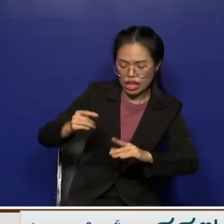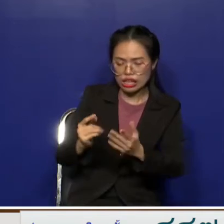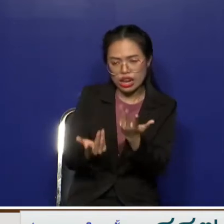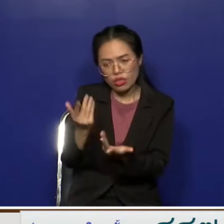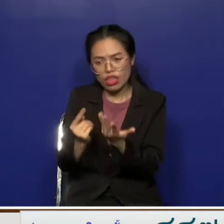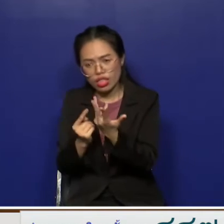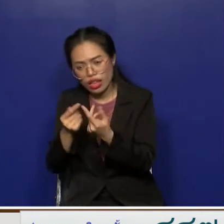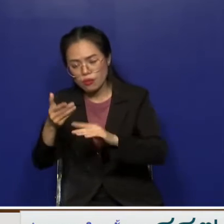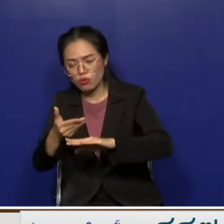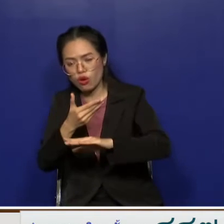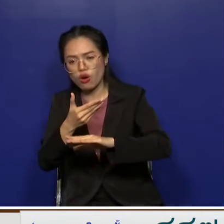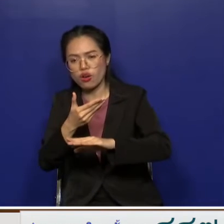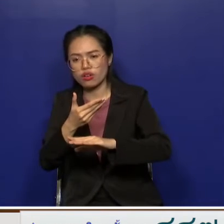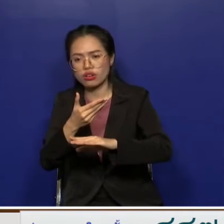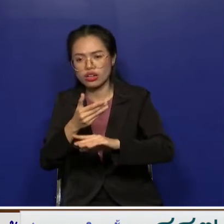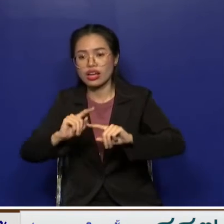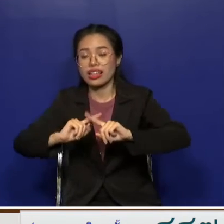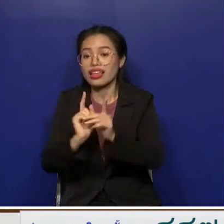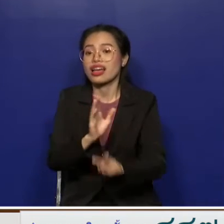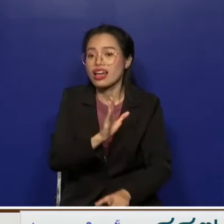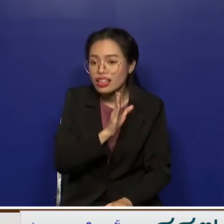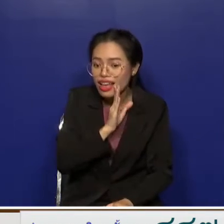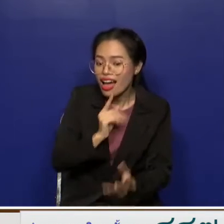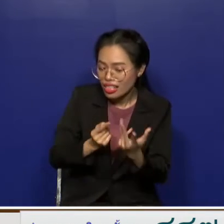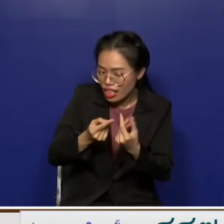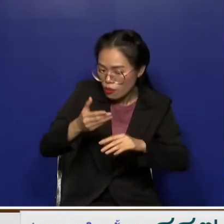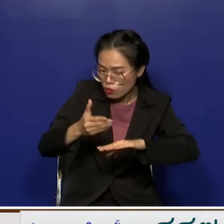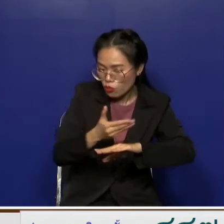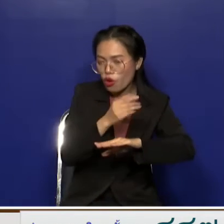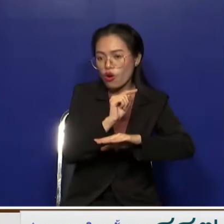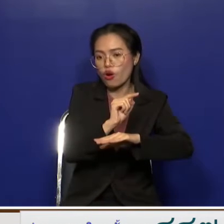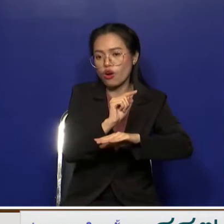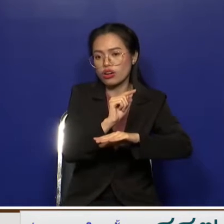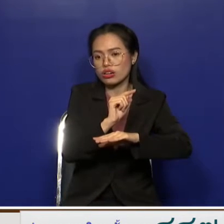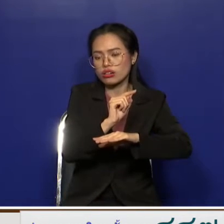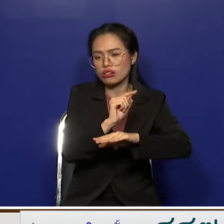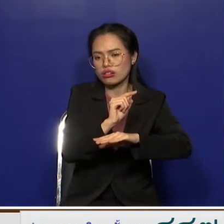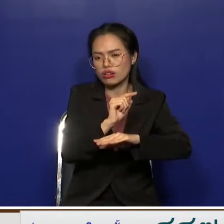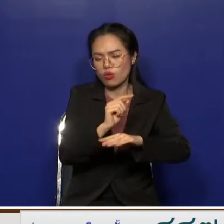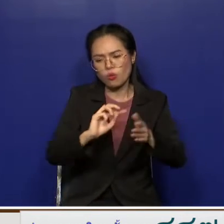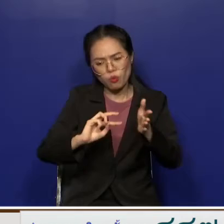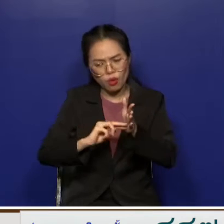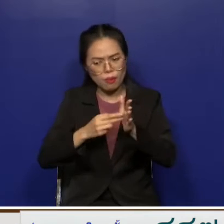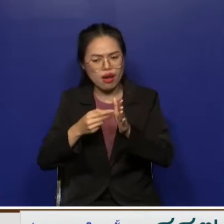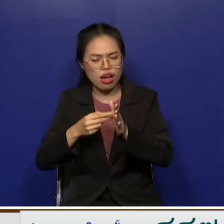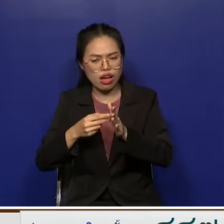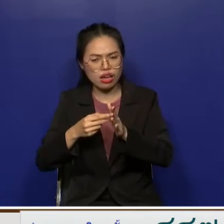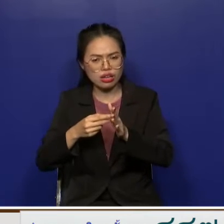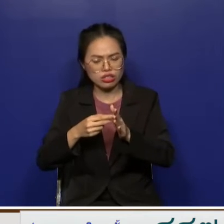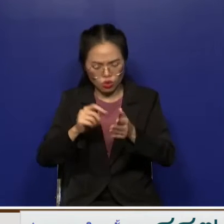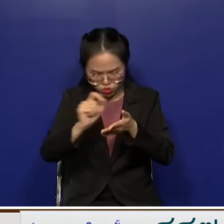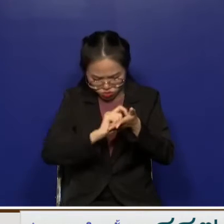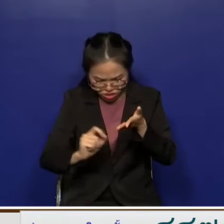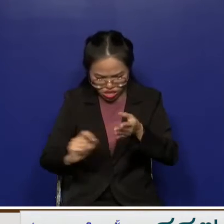งแต่ถ้านับก่อนซึ่งเป็นการละเมิดสิทธิและเสรีภาพนั้นจะต้องเขียนให้ชัดเจน